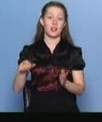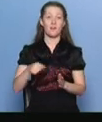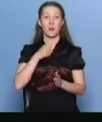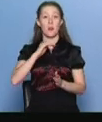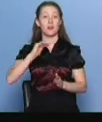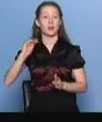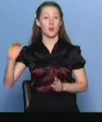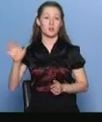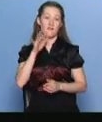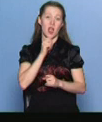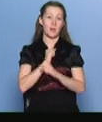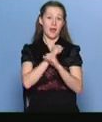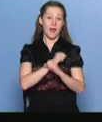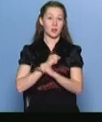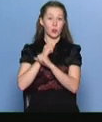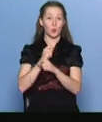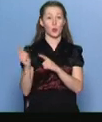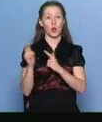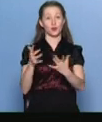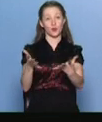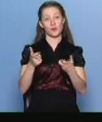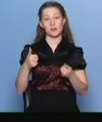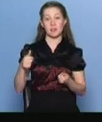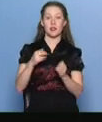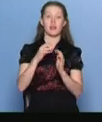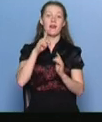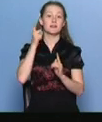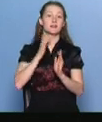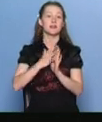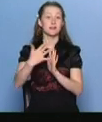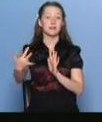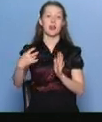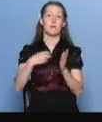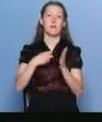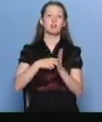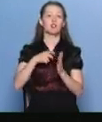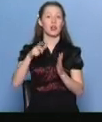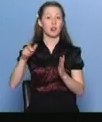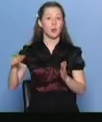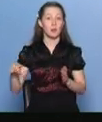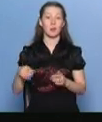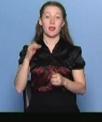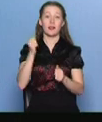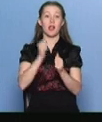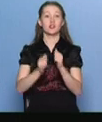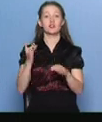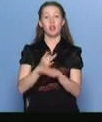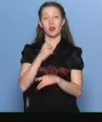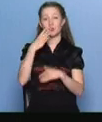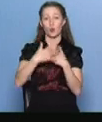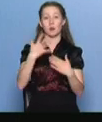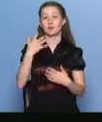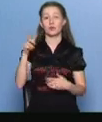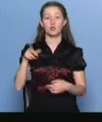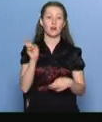подростков на время каникул. И готовы взять на работу озеленителями и почтальонами. Каждый раз через ярмарку проходит около 500 человек.